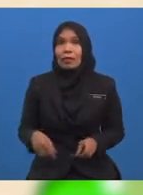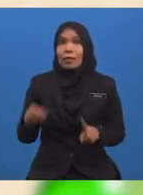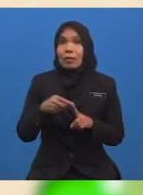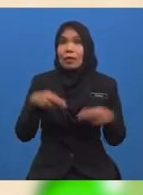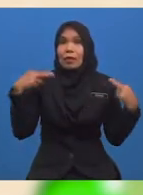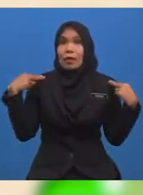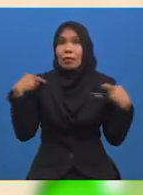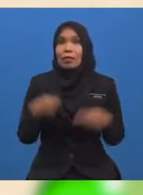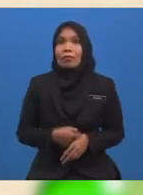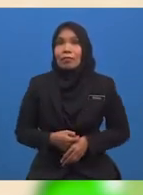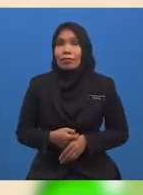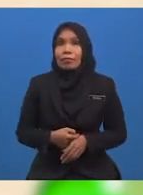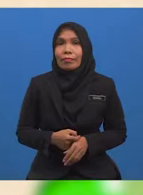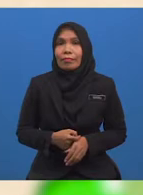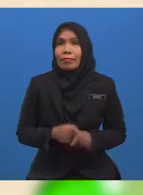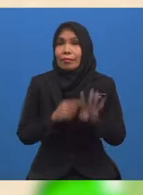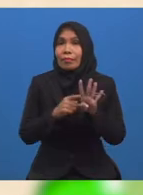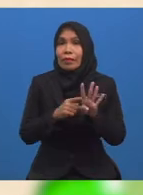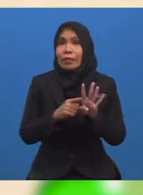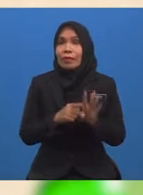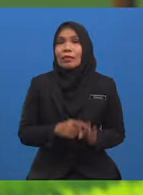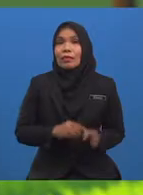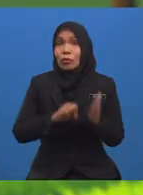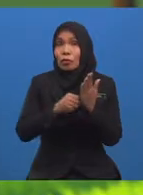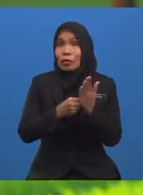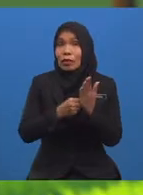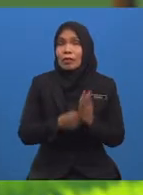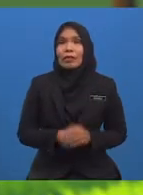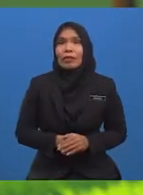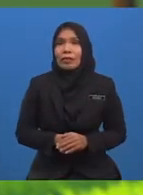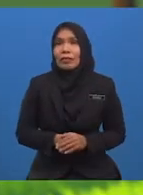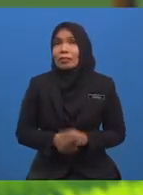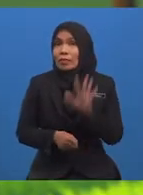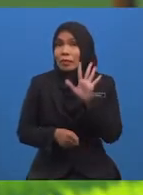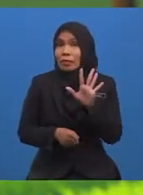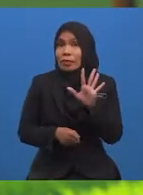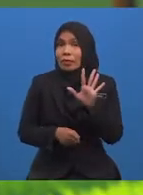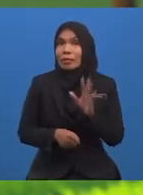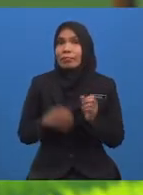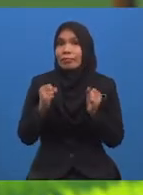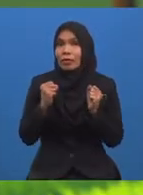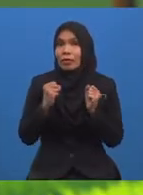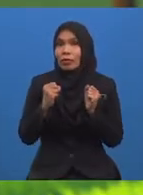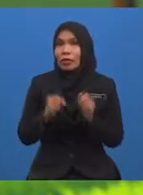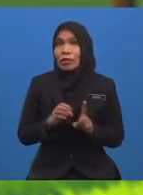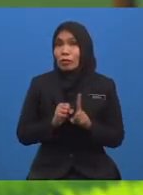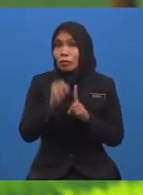dan menyejukkan suhu bumi. Macam mana murid-murid? Betul jawapan kamu